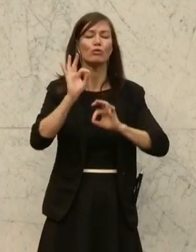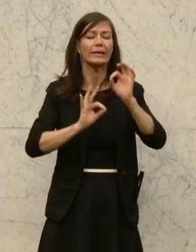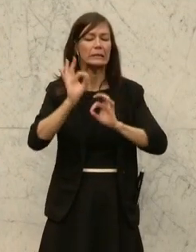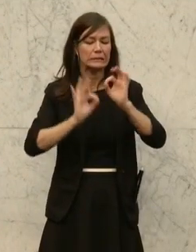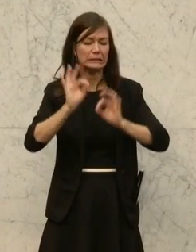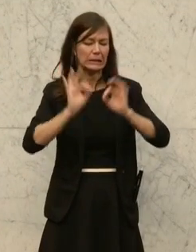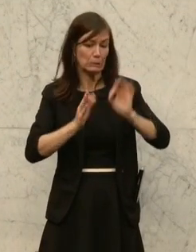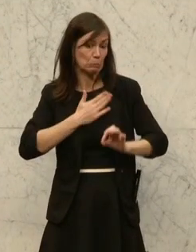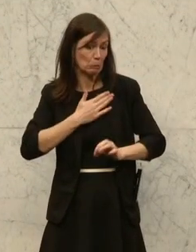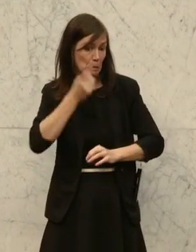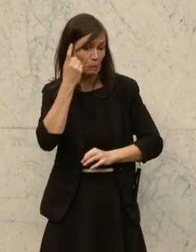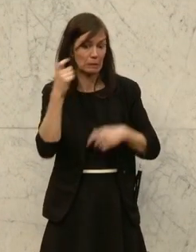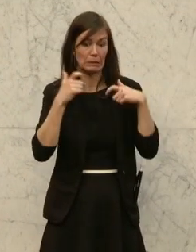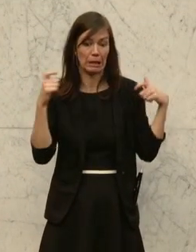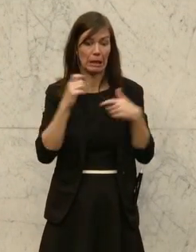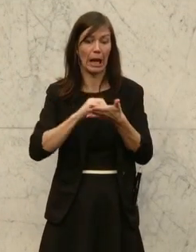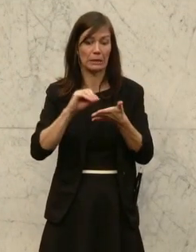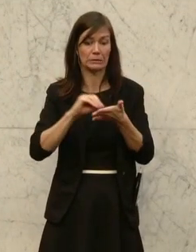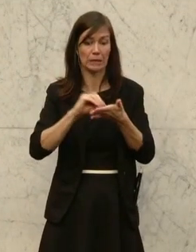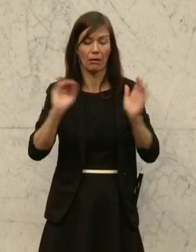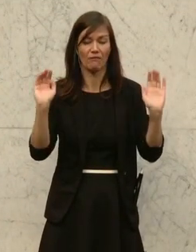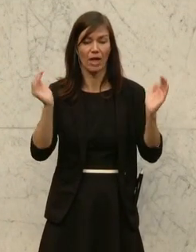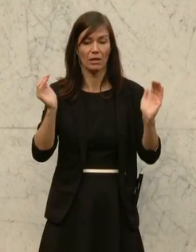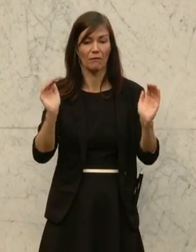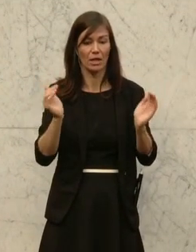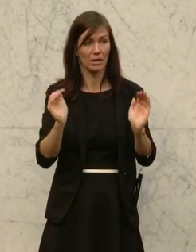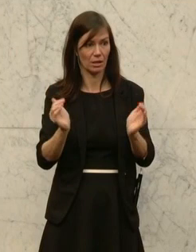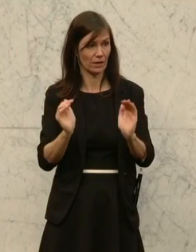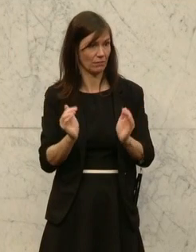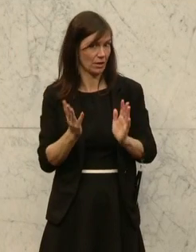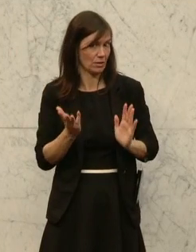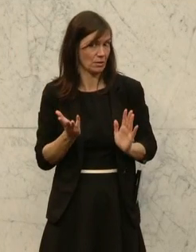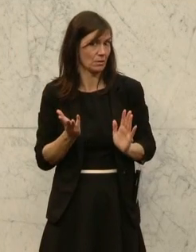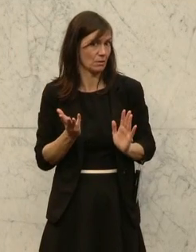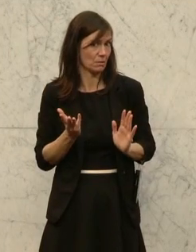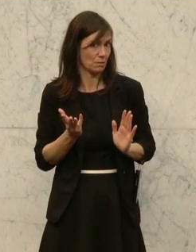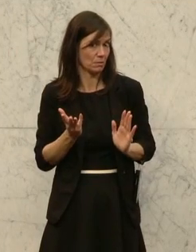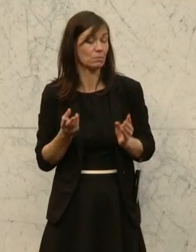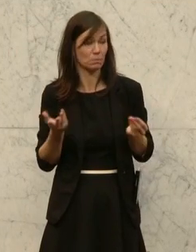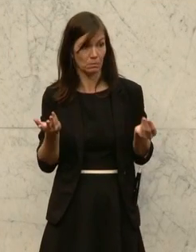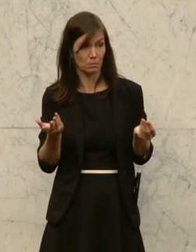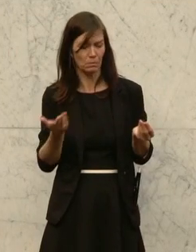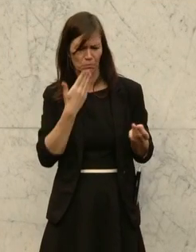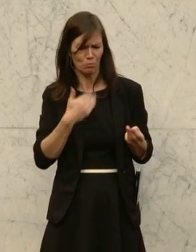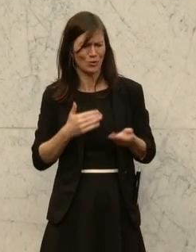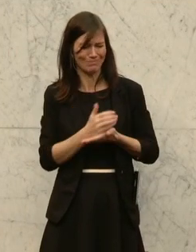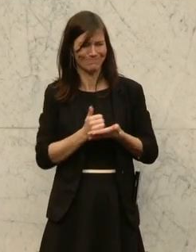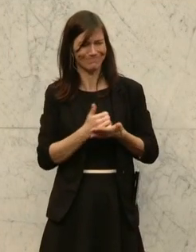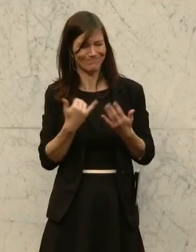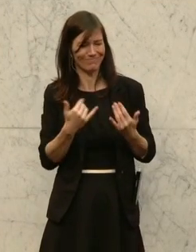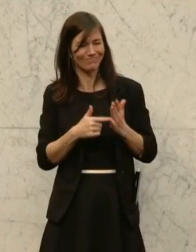gibt es jetzt immer weniger Generalsekretariate. Ich wollte nur die Gelegenheit nutzen, darauf hinzuweisen. Aber